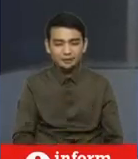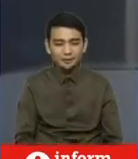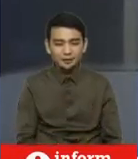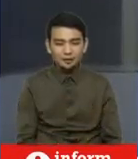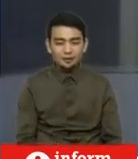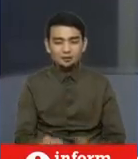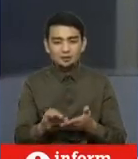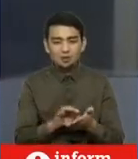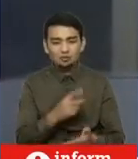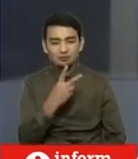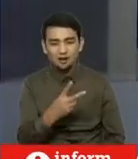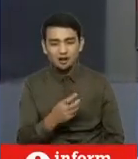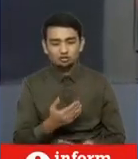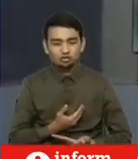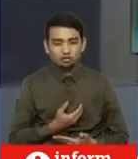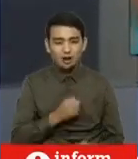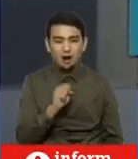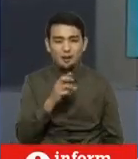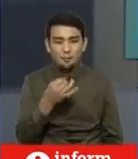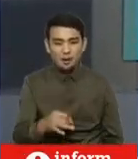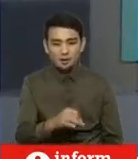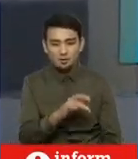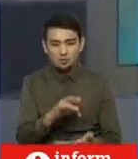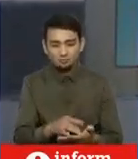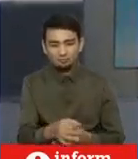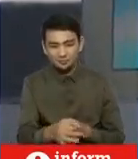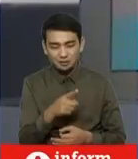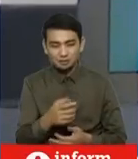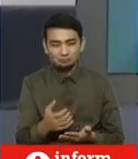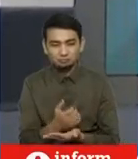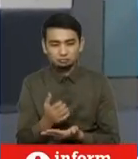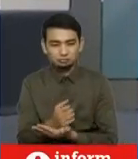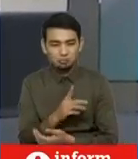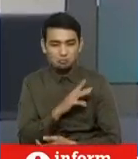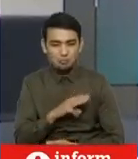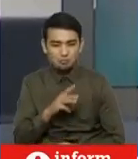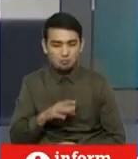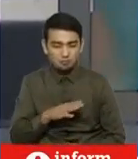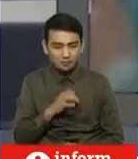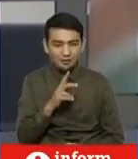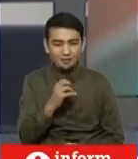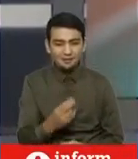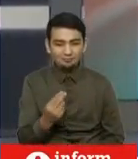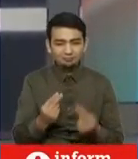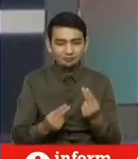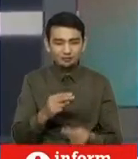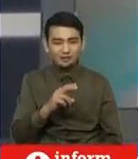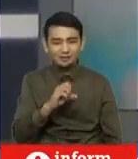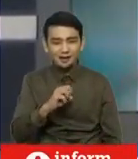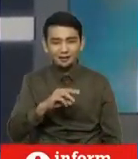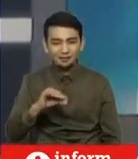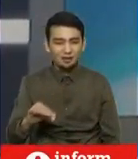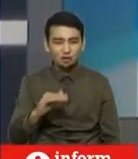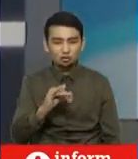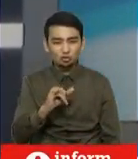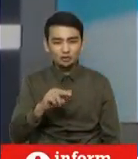сразу два жителя области Абай в одночасье стали миллионерами они попытались свою судьбу в национальной лотерее сатте ЛДС и